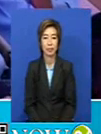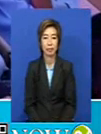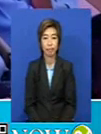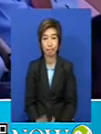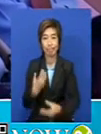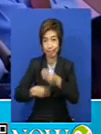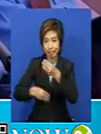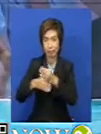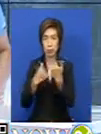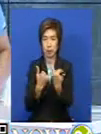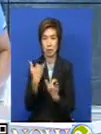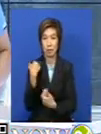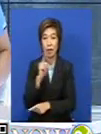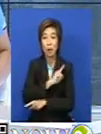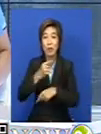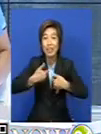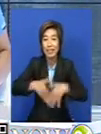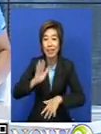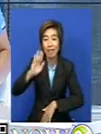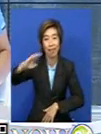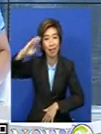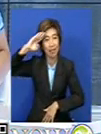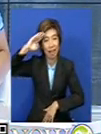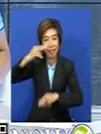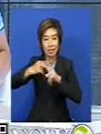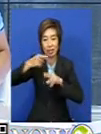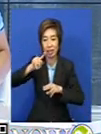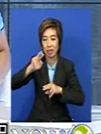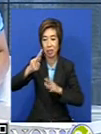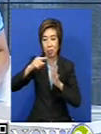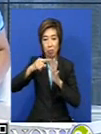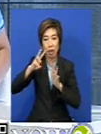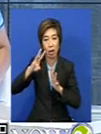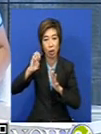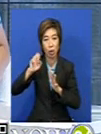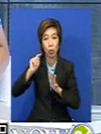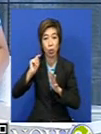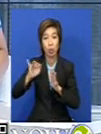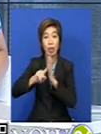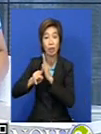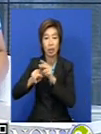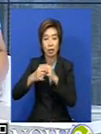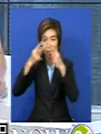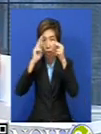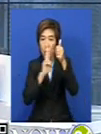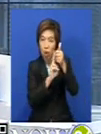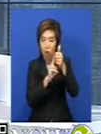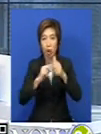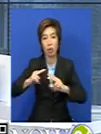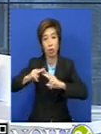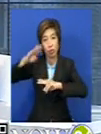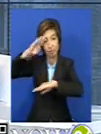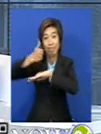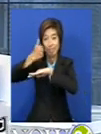อ่ะอีกหนึ่งท่านนะครับวันนี้วันเกิดของพลเอกประวิตรวงษ์สุวรรณนะรองนายกรัฐมนตรีและรัฐมนตรีว่าการกระทรวงกลาโหม